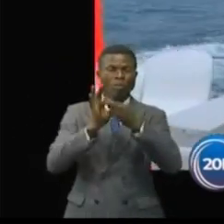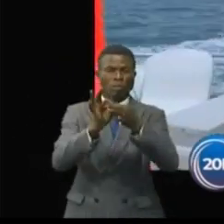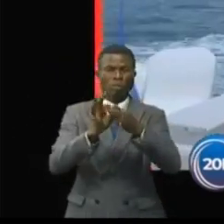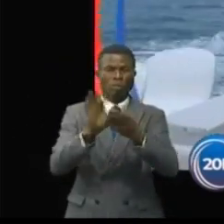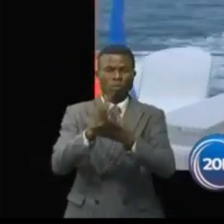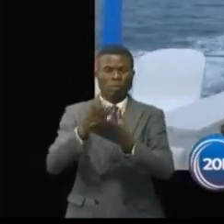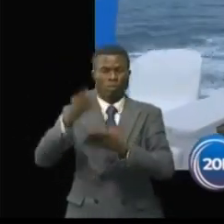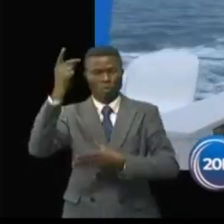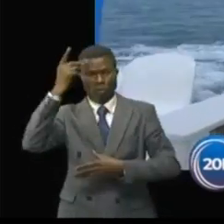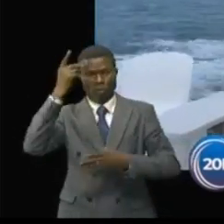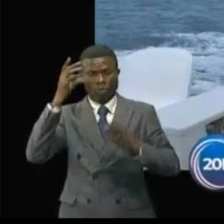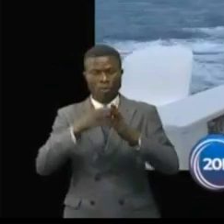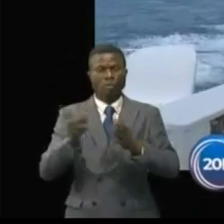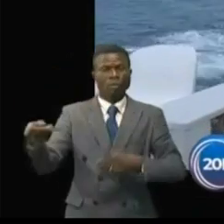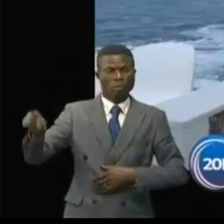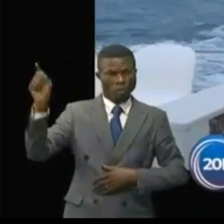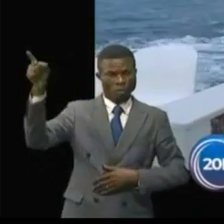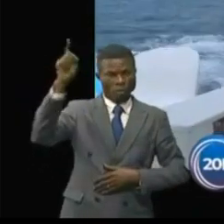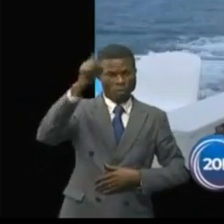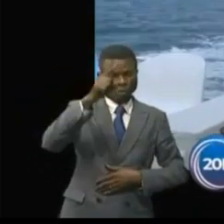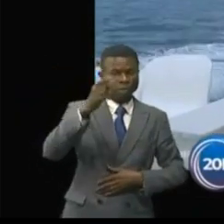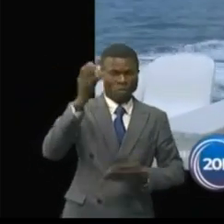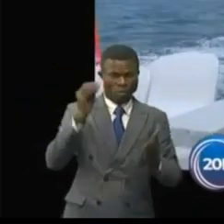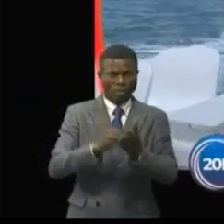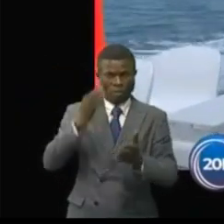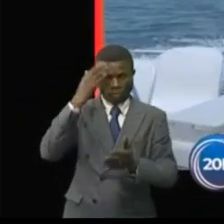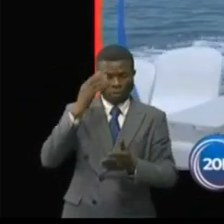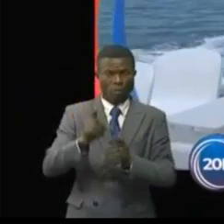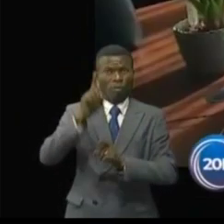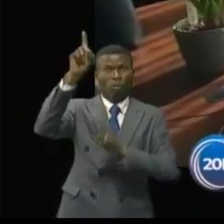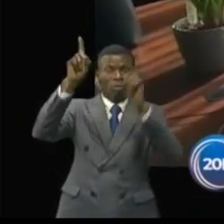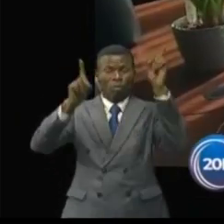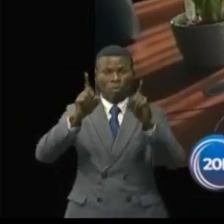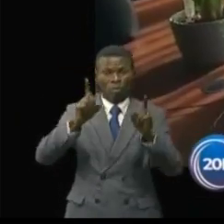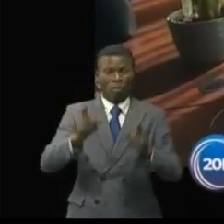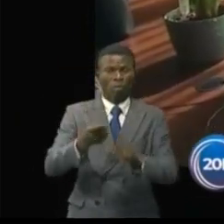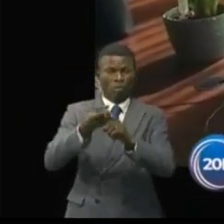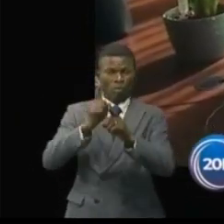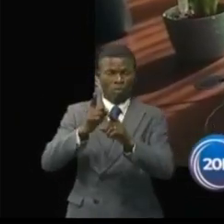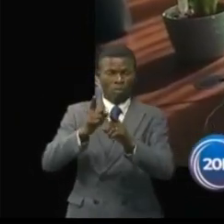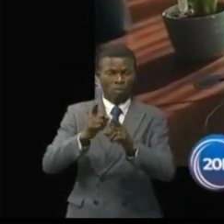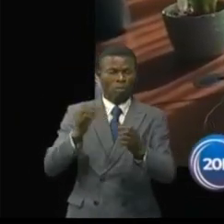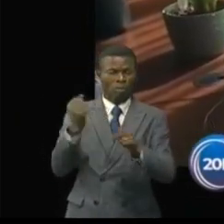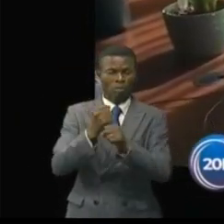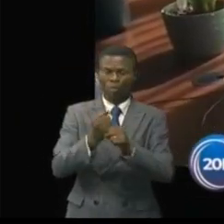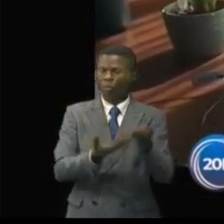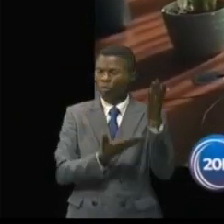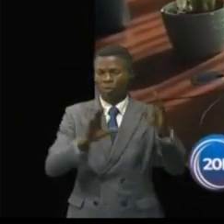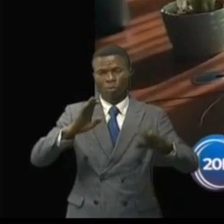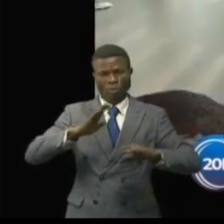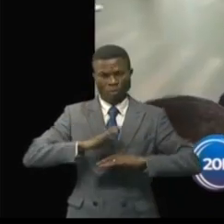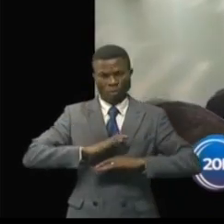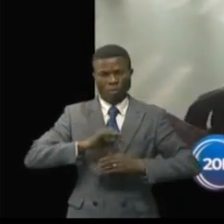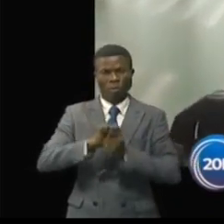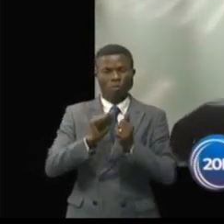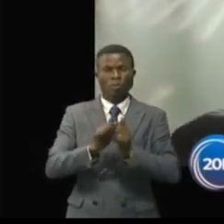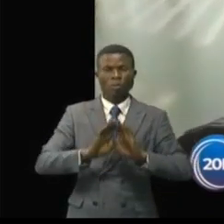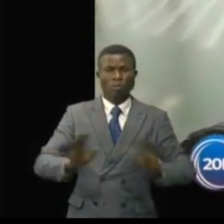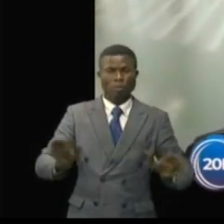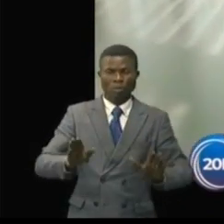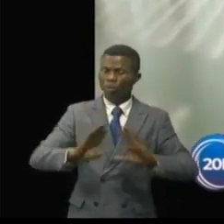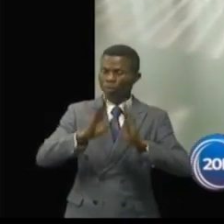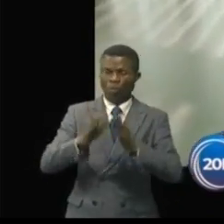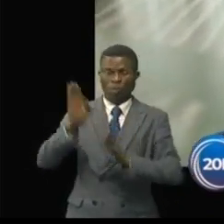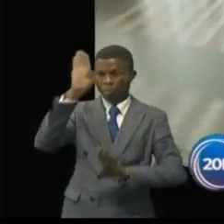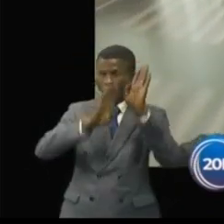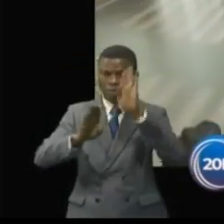entre Kinshasa et les provinces. Il faut noter que ces antennes sont dotées d'un modem intelligent capable de résister à toute